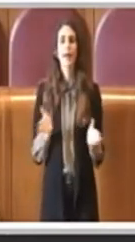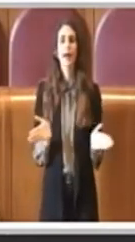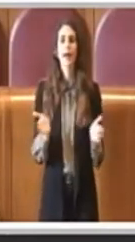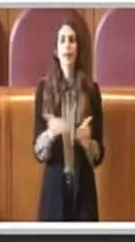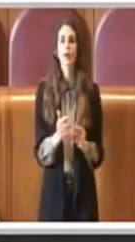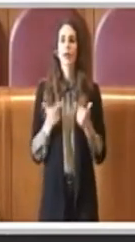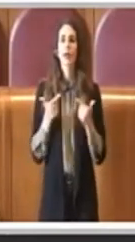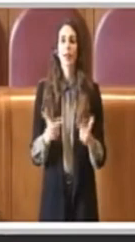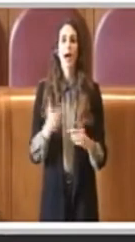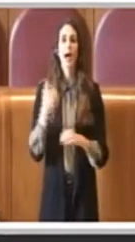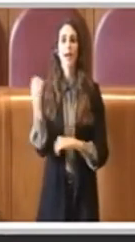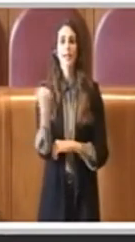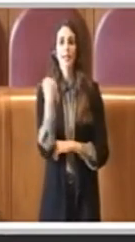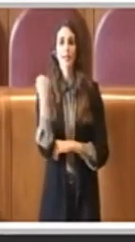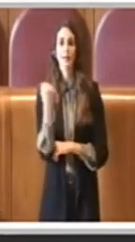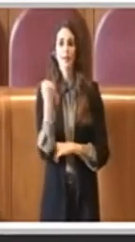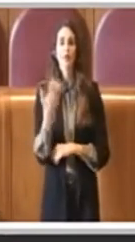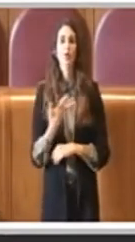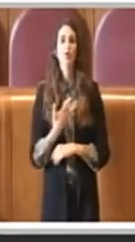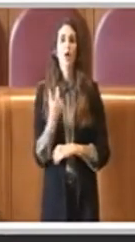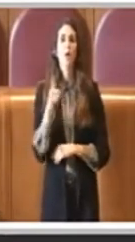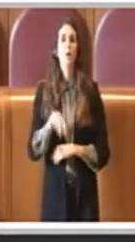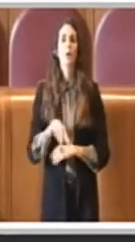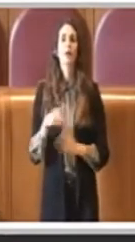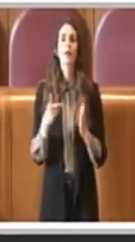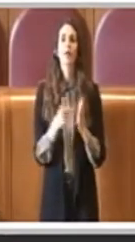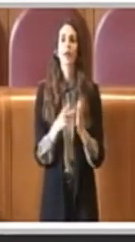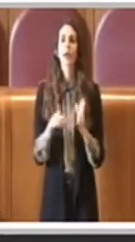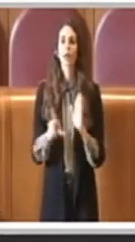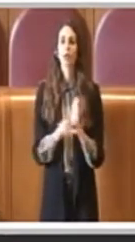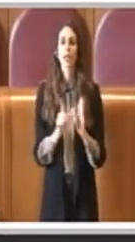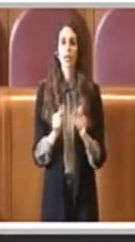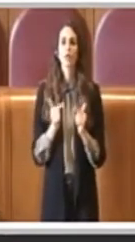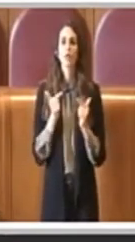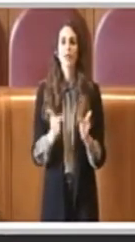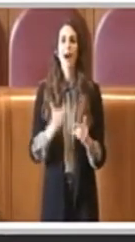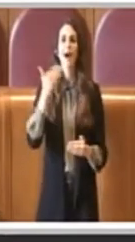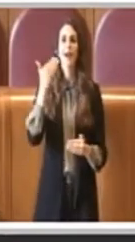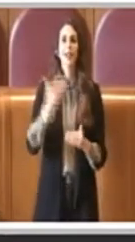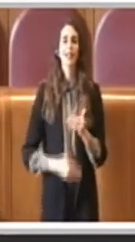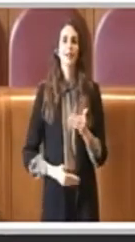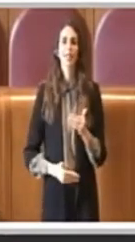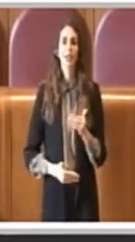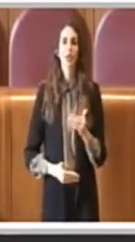servizio, abbiamo dei DPCM che danno delle limitazioni anche